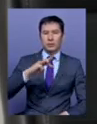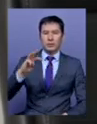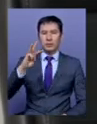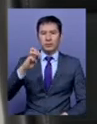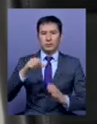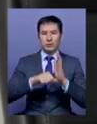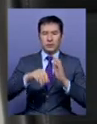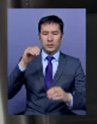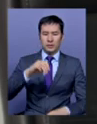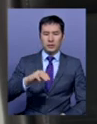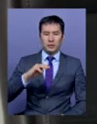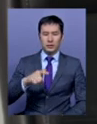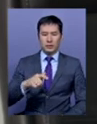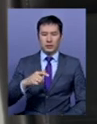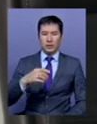1 360 000 теңге, шатай